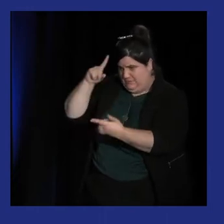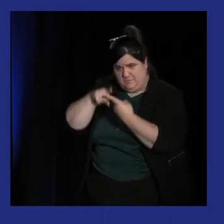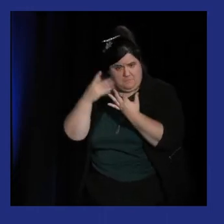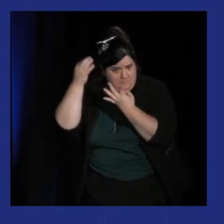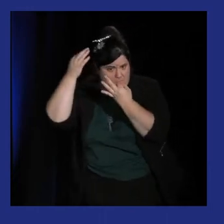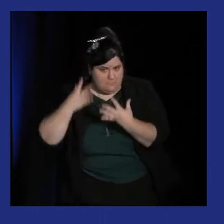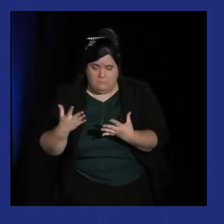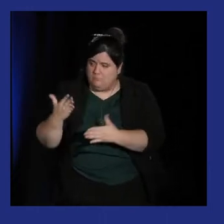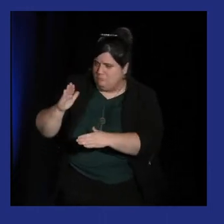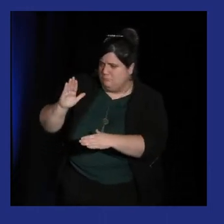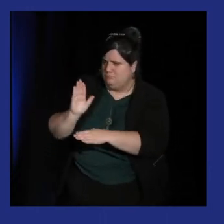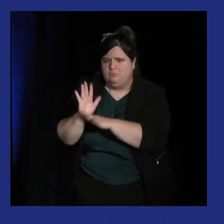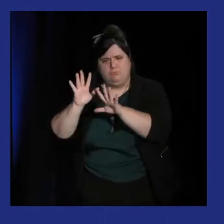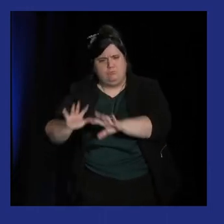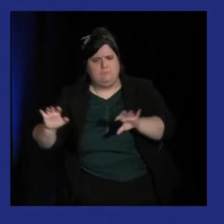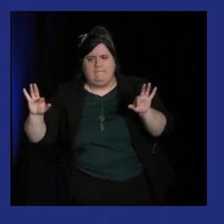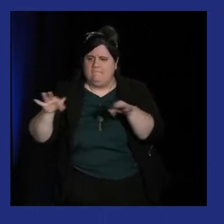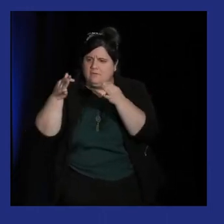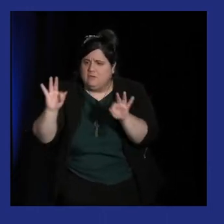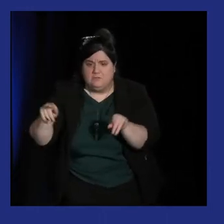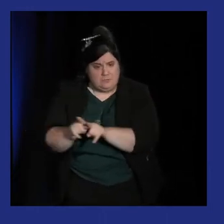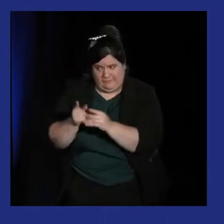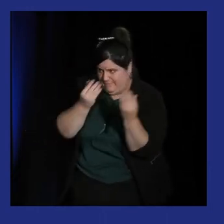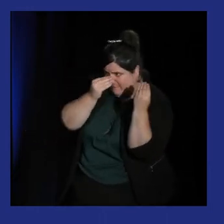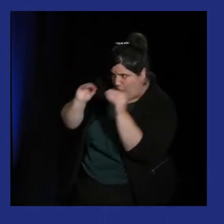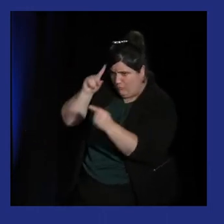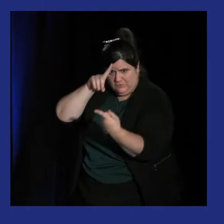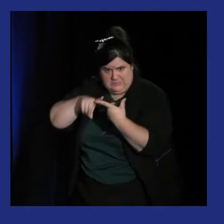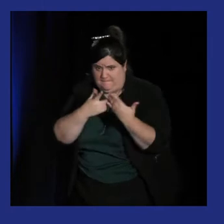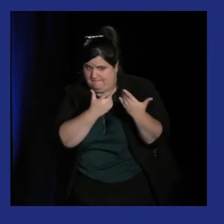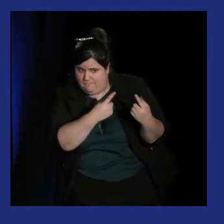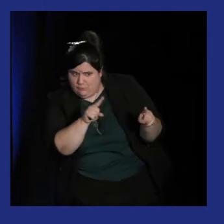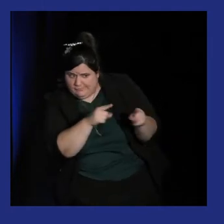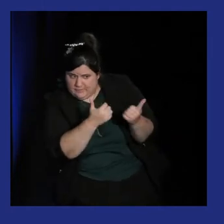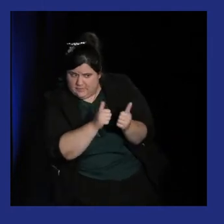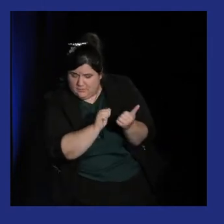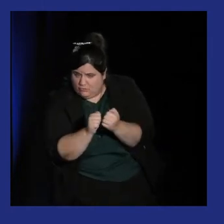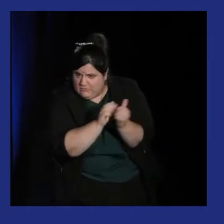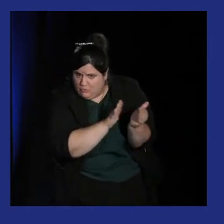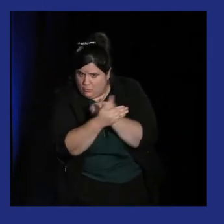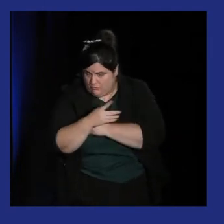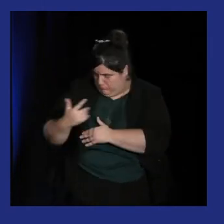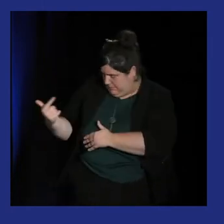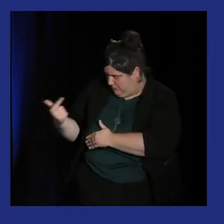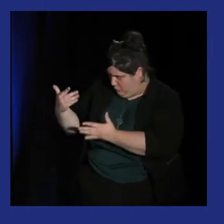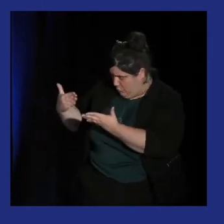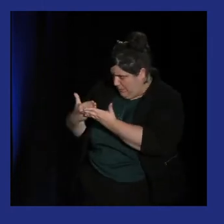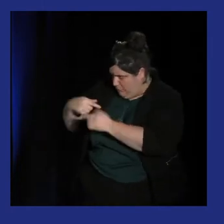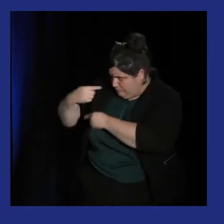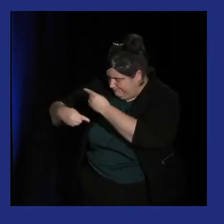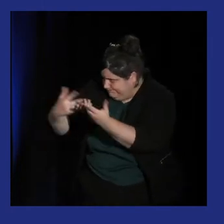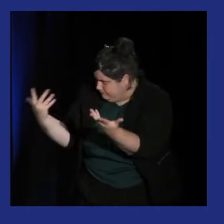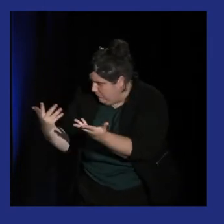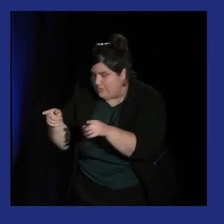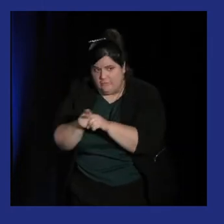l'édition de musique de jeu quel a été votre votre parcours personnel et est-ce que il y a des des modèles on va dire donc vous êtes inspiré pour